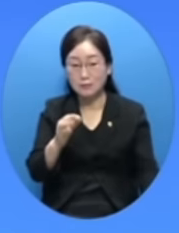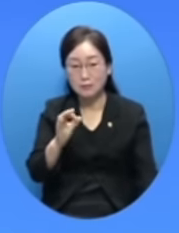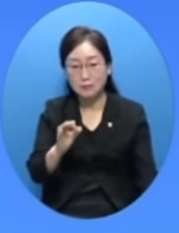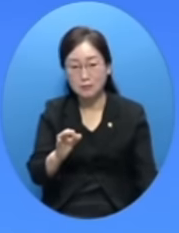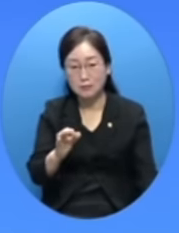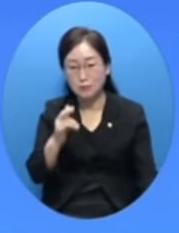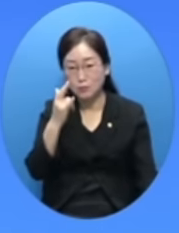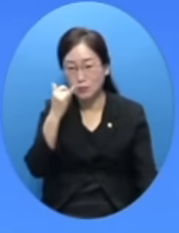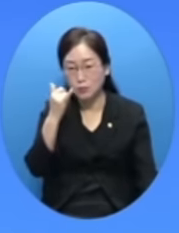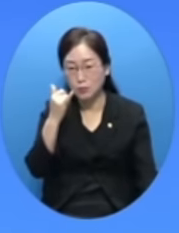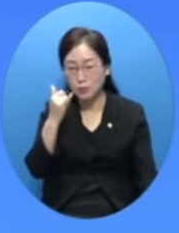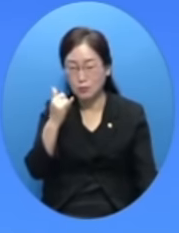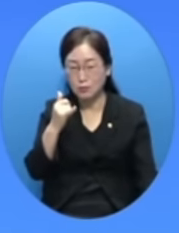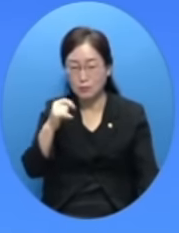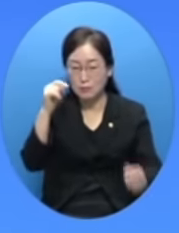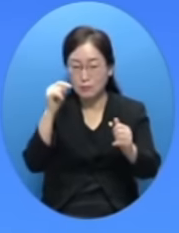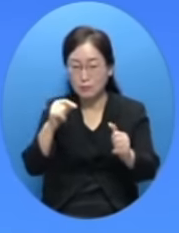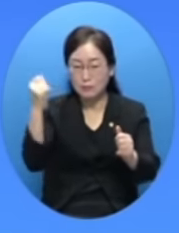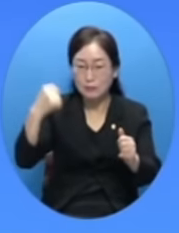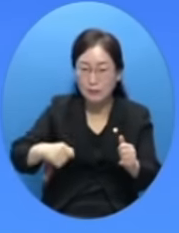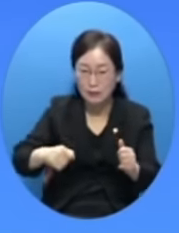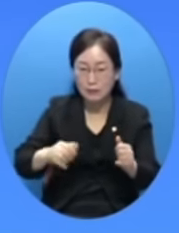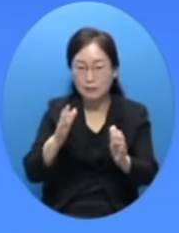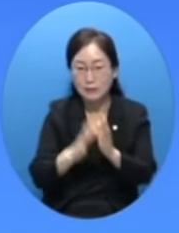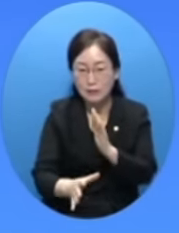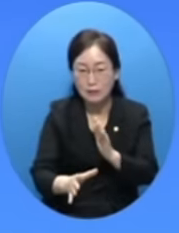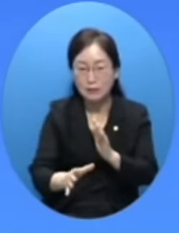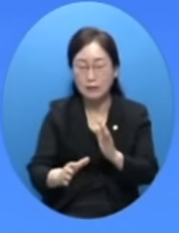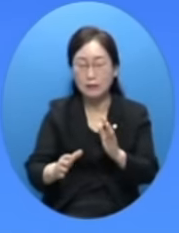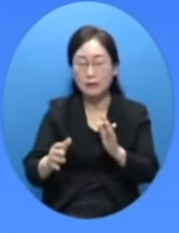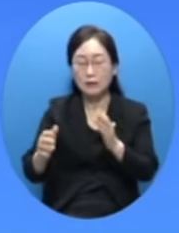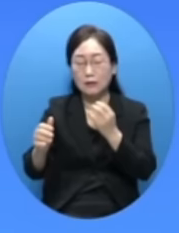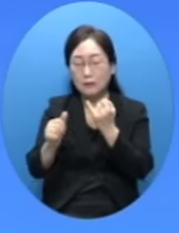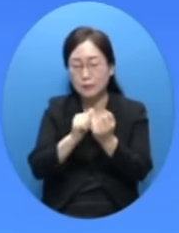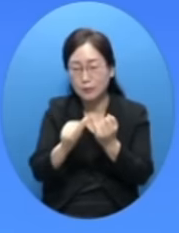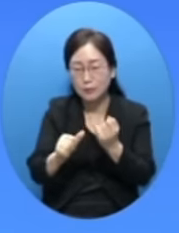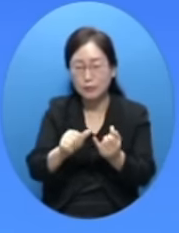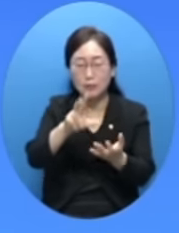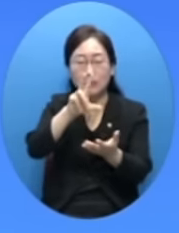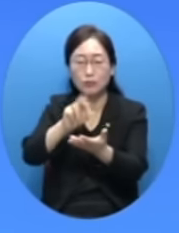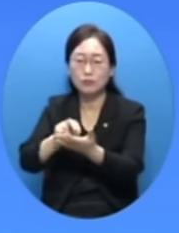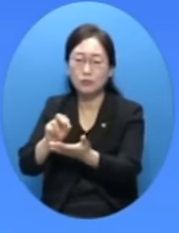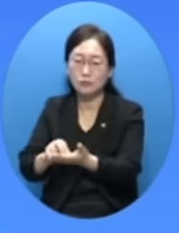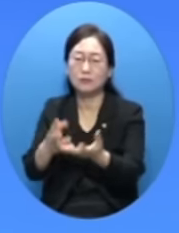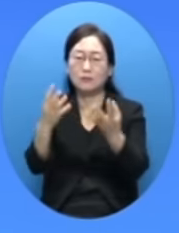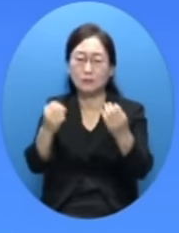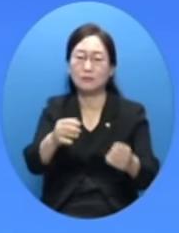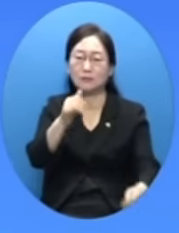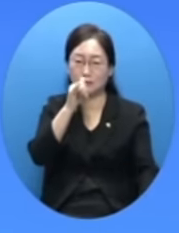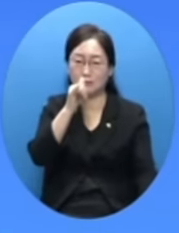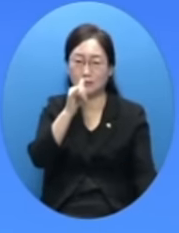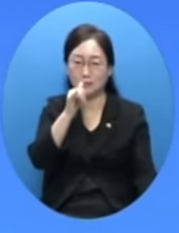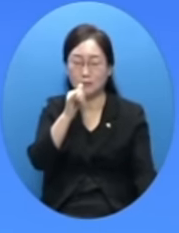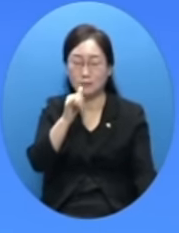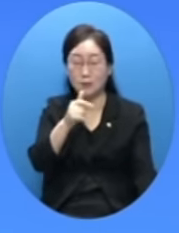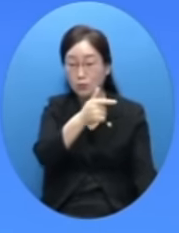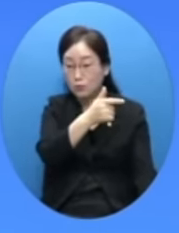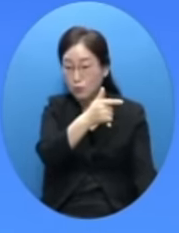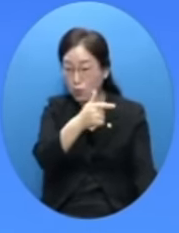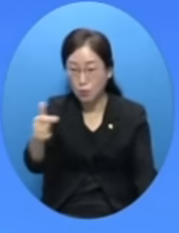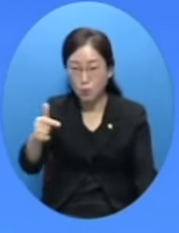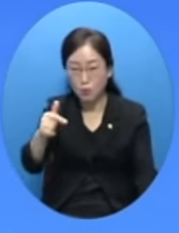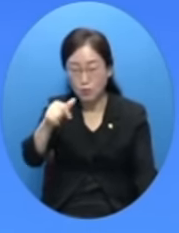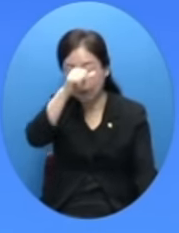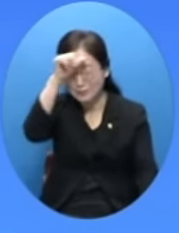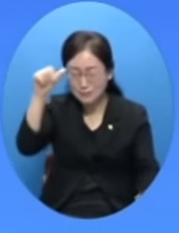부모님의 속을 썩이고 가정에 문제가 있는 그런 분들도 많이 있습니다. 너무나